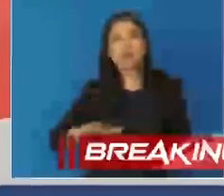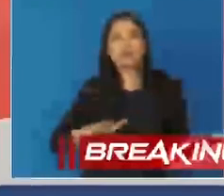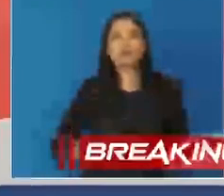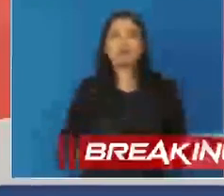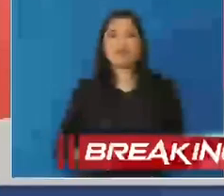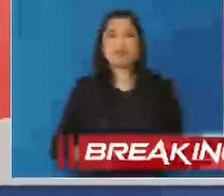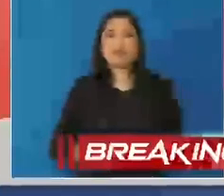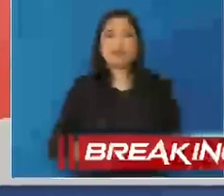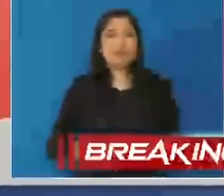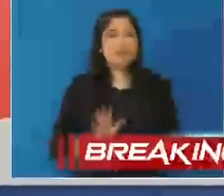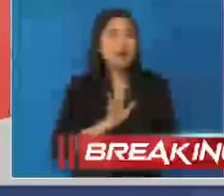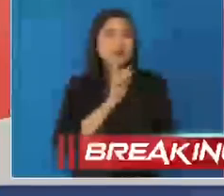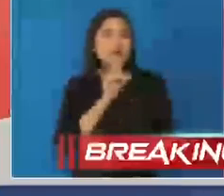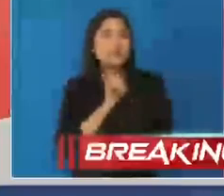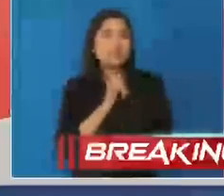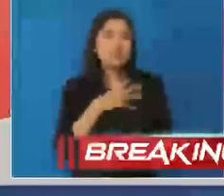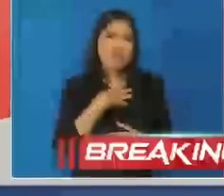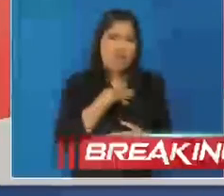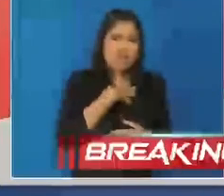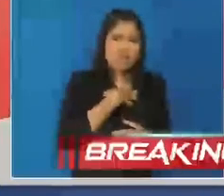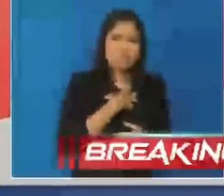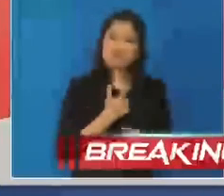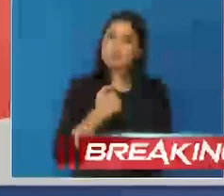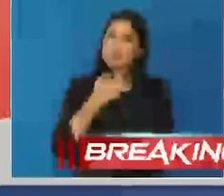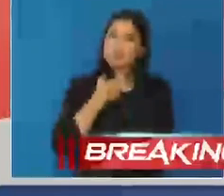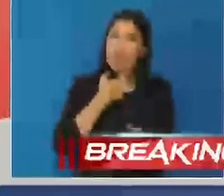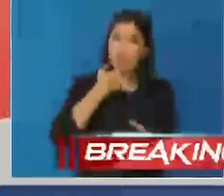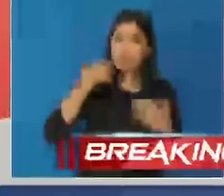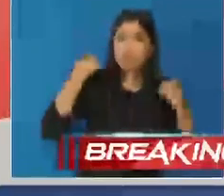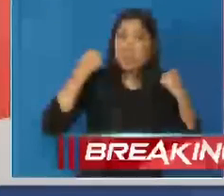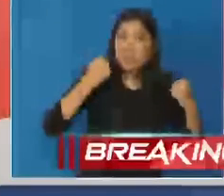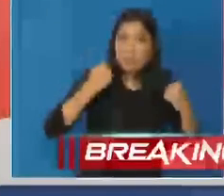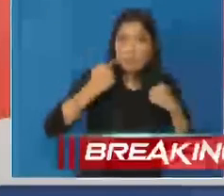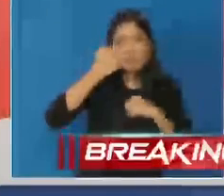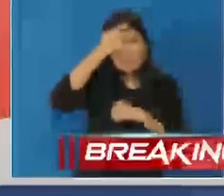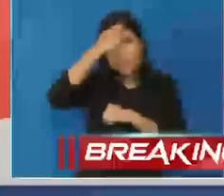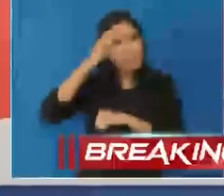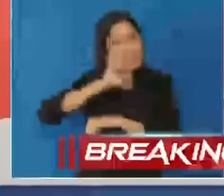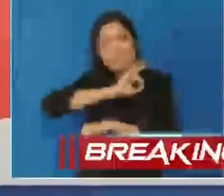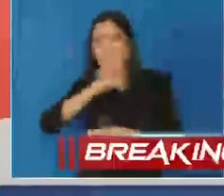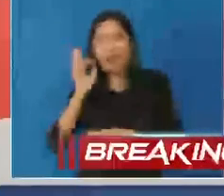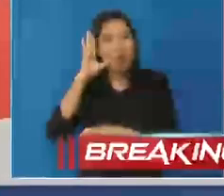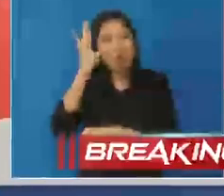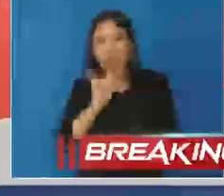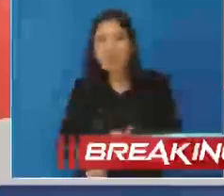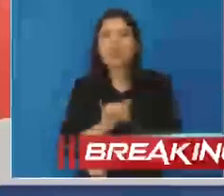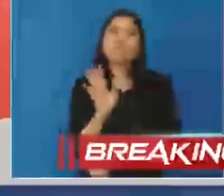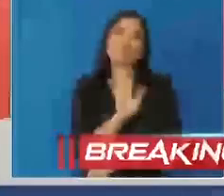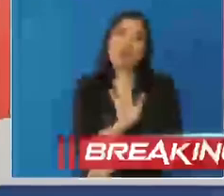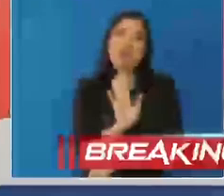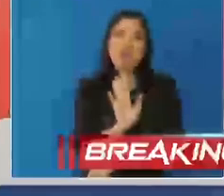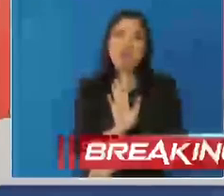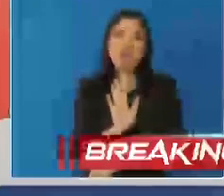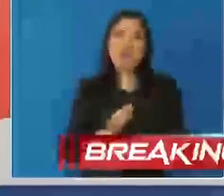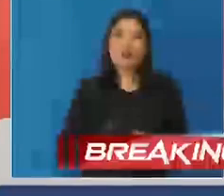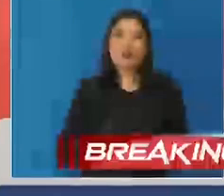bukan Kemudian untuk meyakinkan bahwa saya tidak sakit dan tidak akan sakit ini menjadi penting